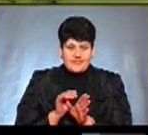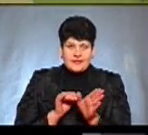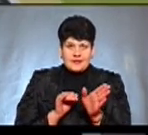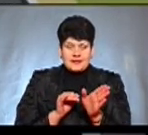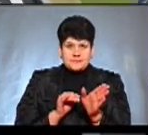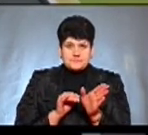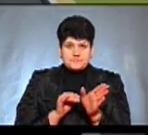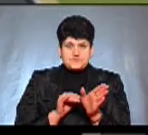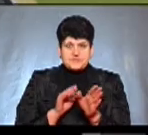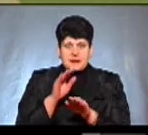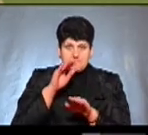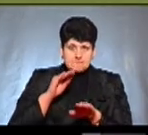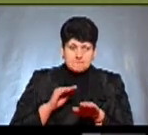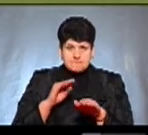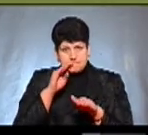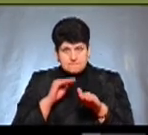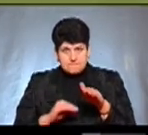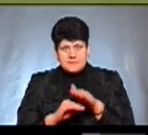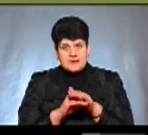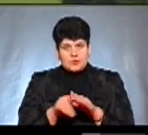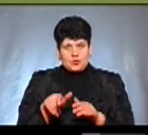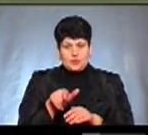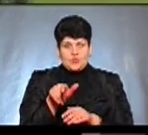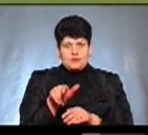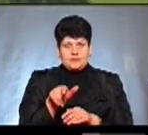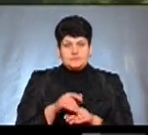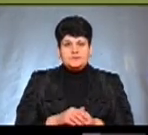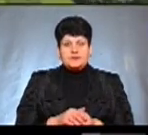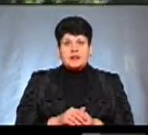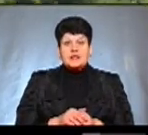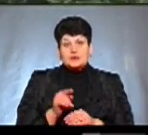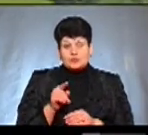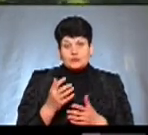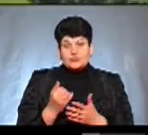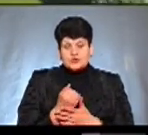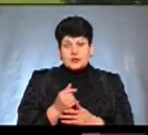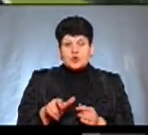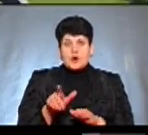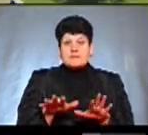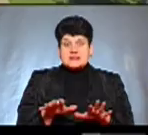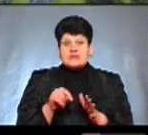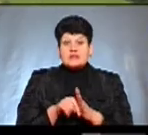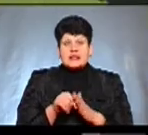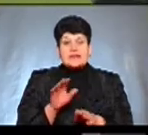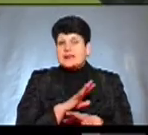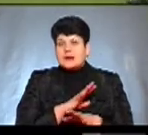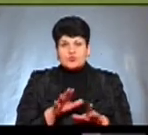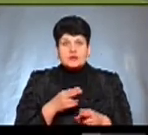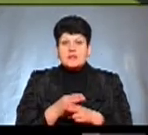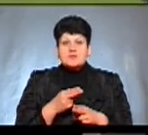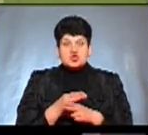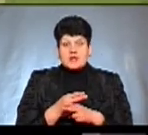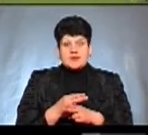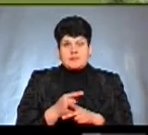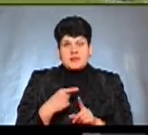під шляхопроводом. Вона проходить під міжнародною трасою. Відповідно, виходить, дорога місцевого значення не буде пересікатися в вигляді